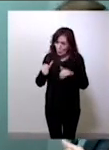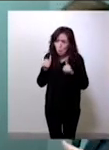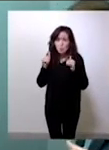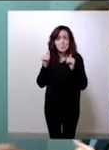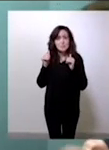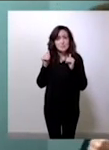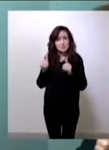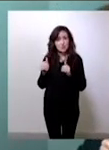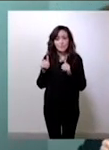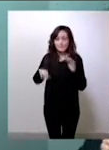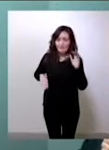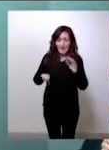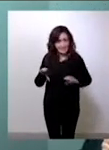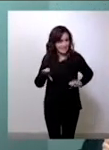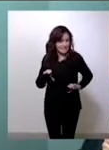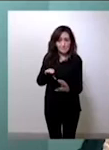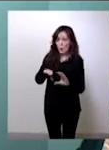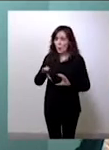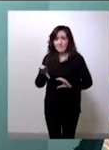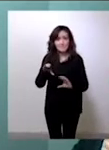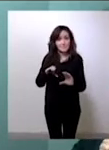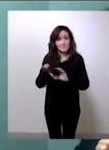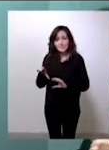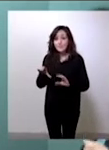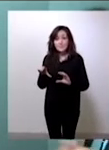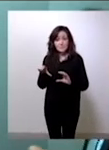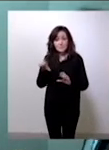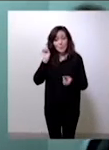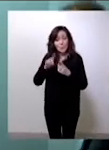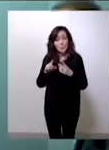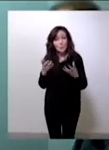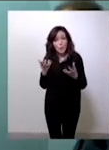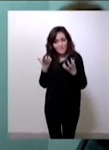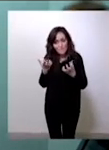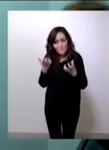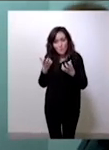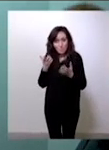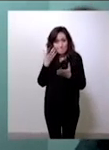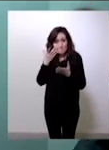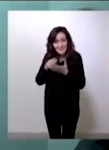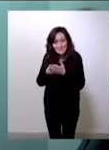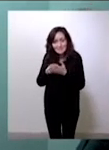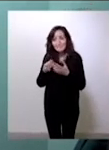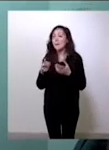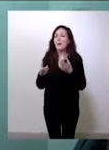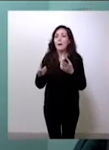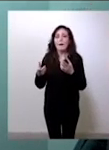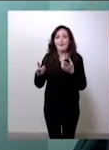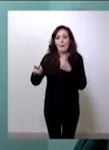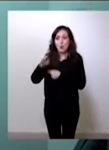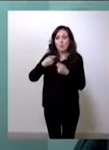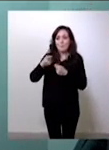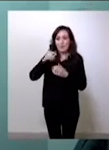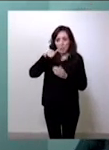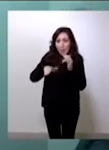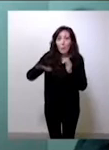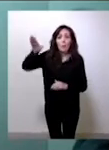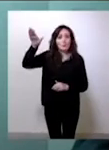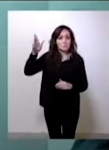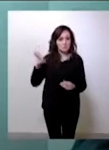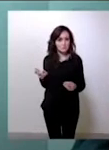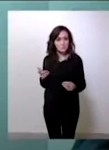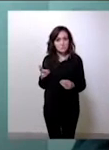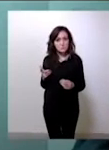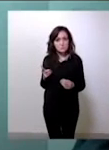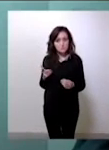notre niveau d'investissement, dans une volonté aussi de pouvoir contribuer à la relance de notre territoire. Et en ça, là encore, les